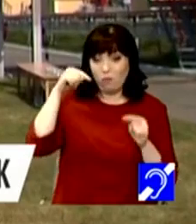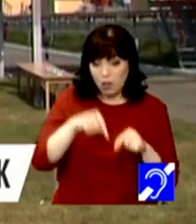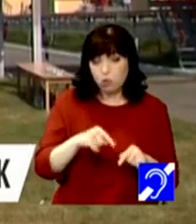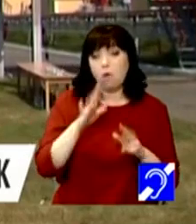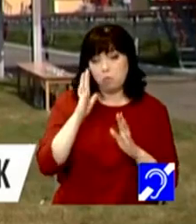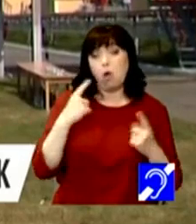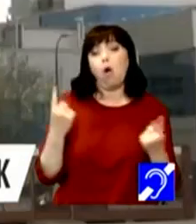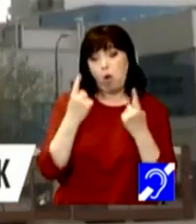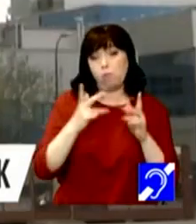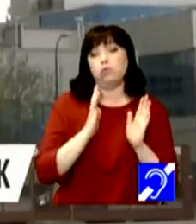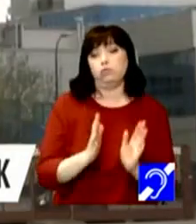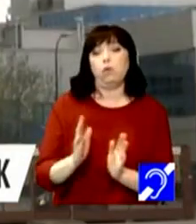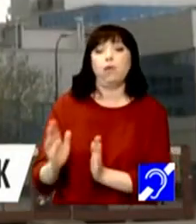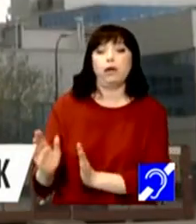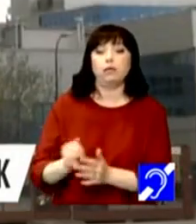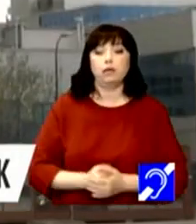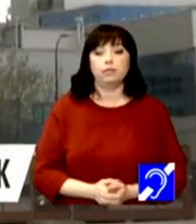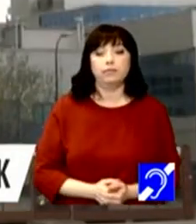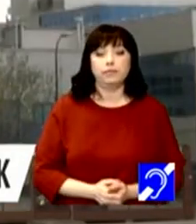se fac în regim obișnuit.